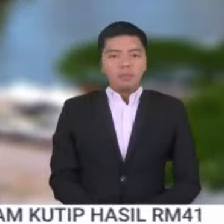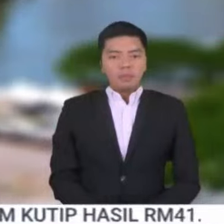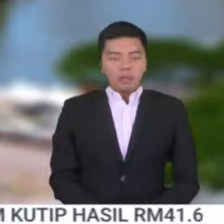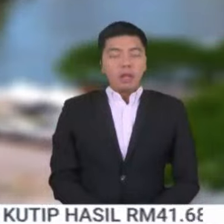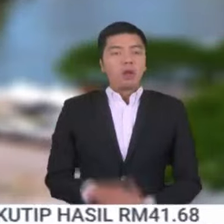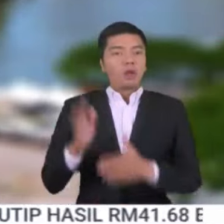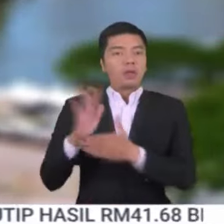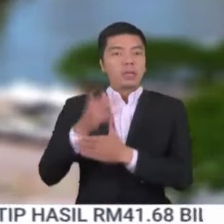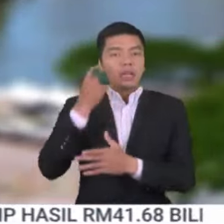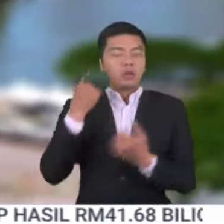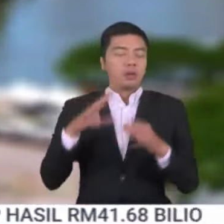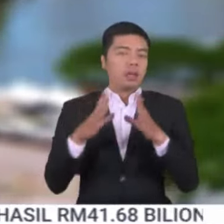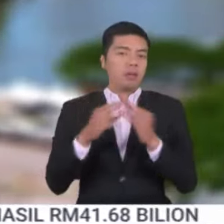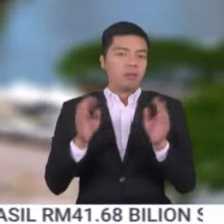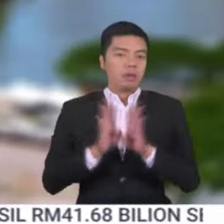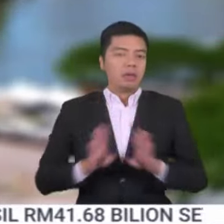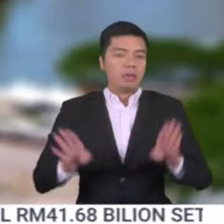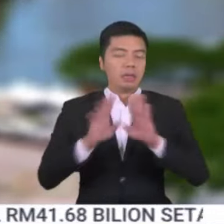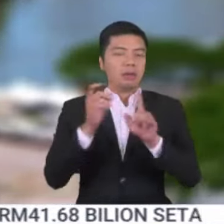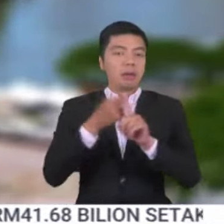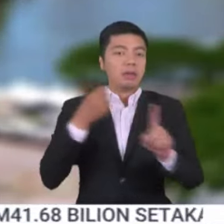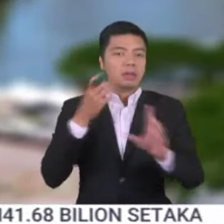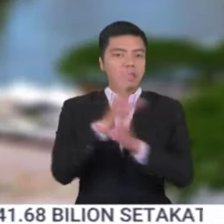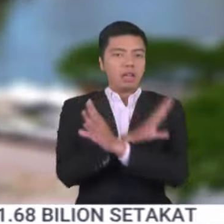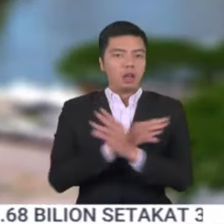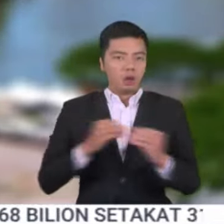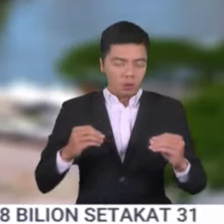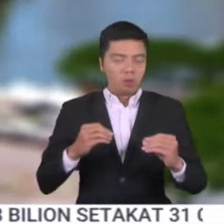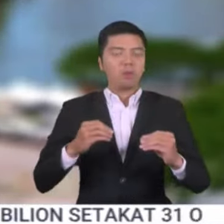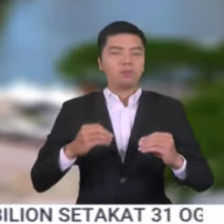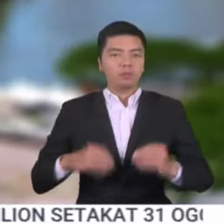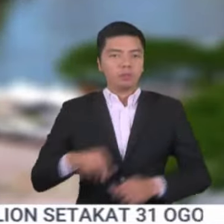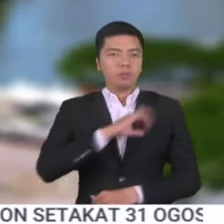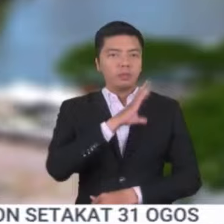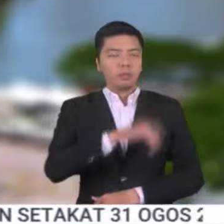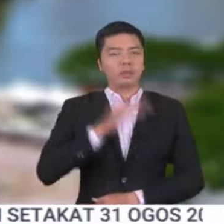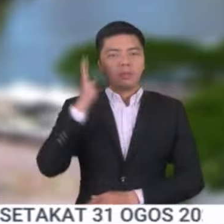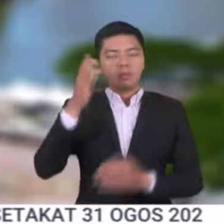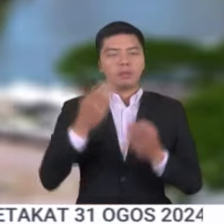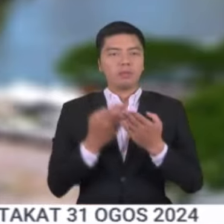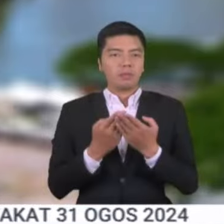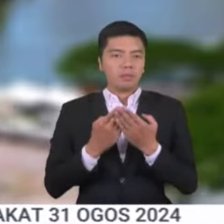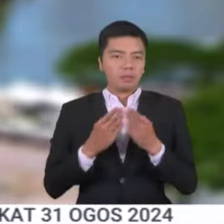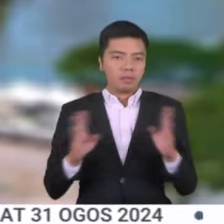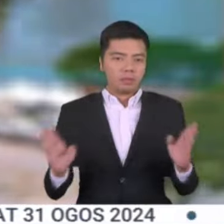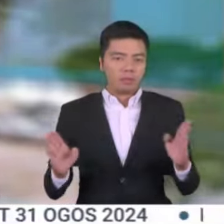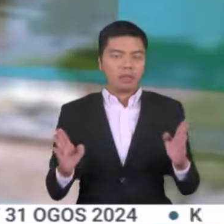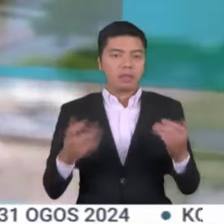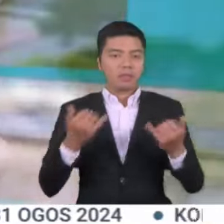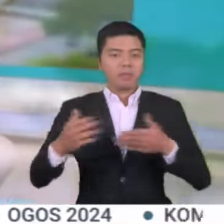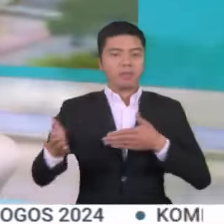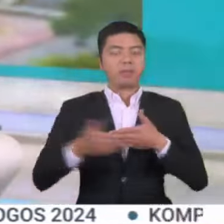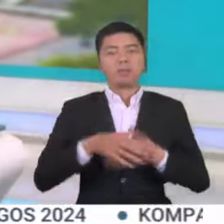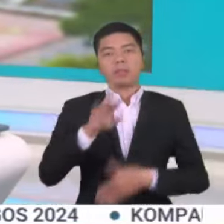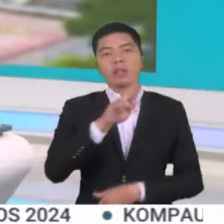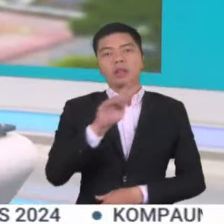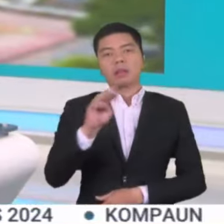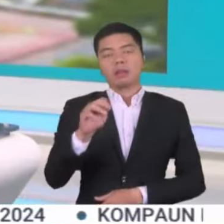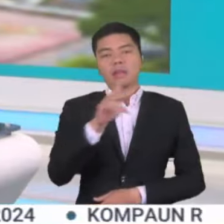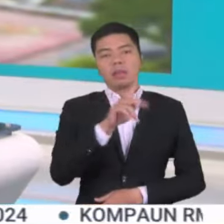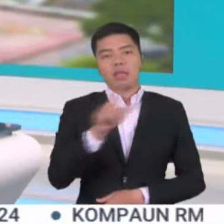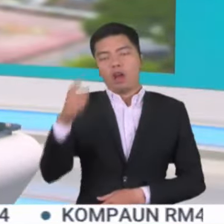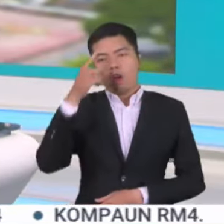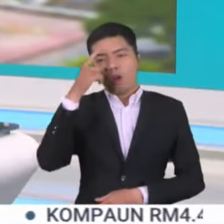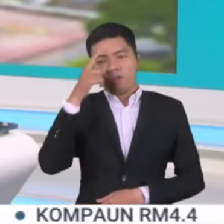Baik, saudara, perkongsian itu tadi mengakhiri berita dari Sarawak, dari sungai hingga ke segara, Palestin pasti merdeka. Kembali bersama Syahira